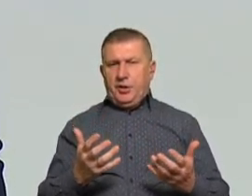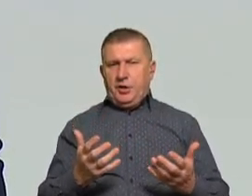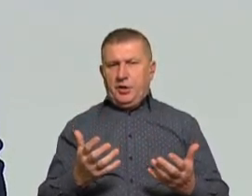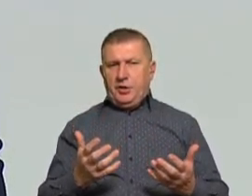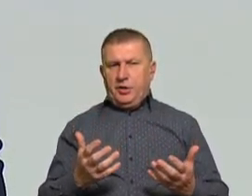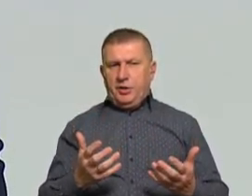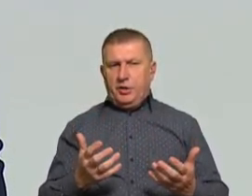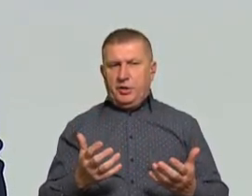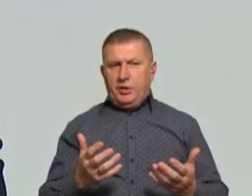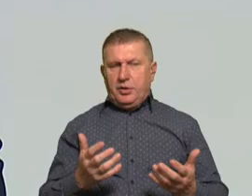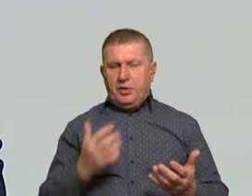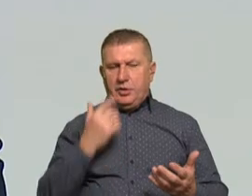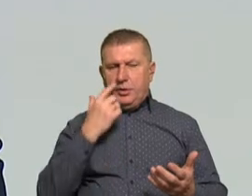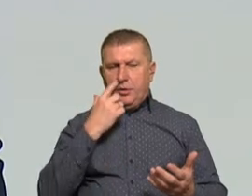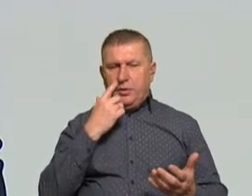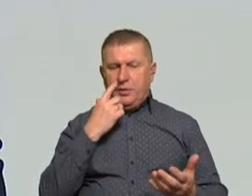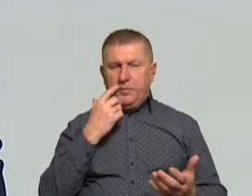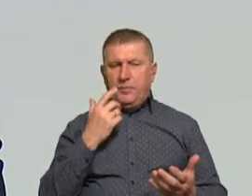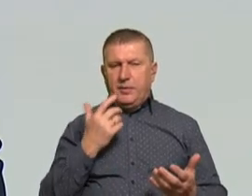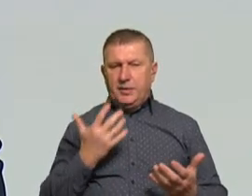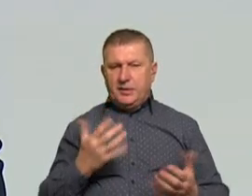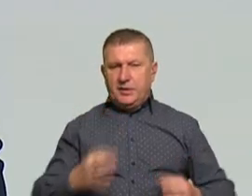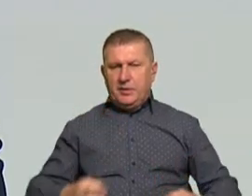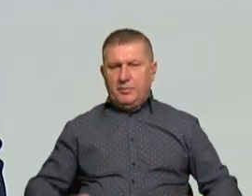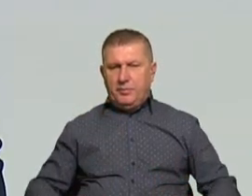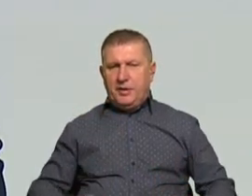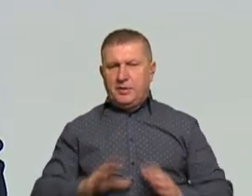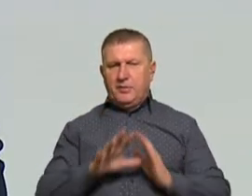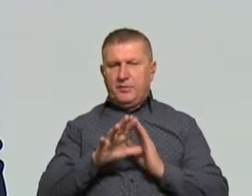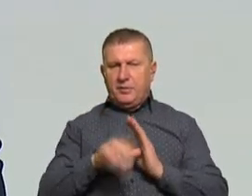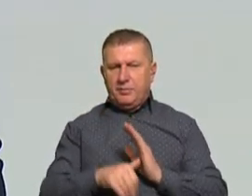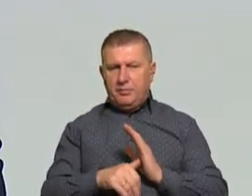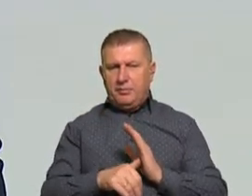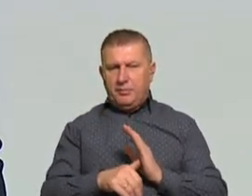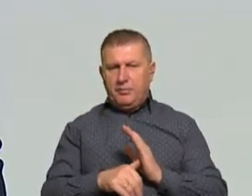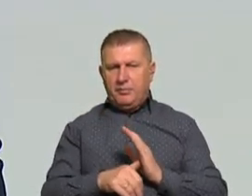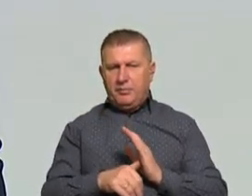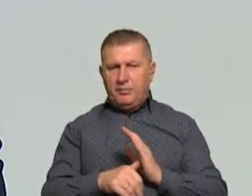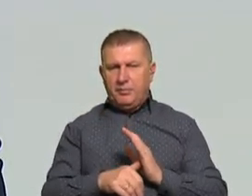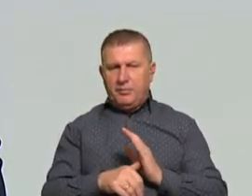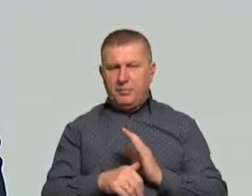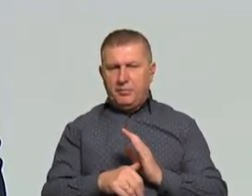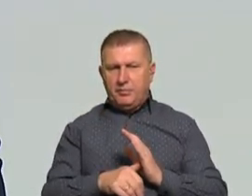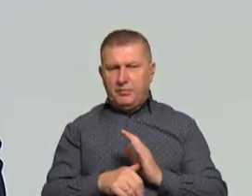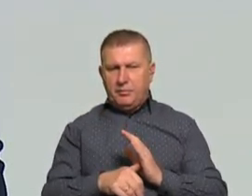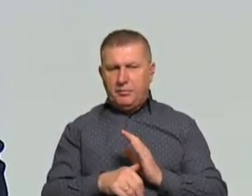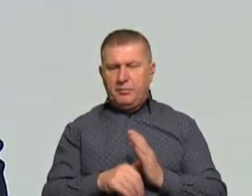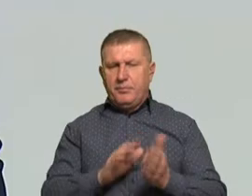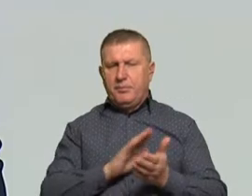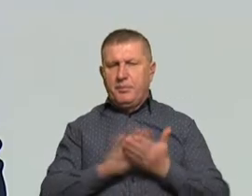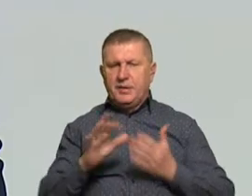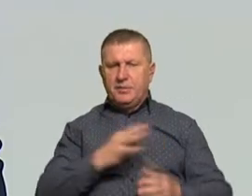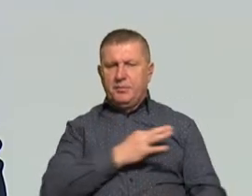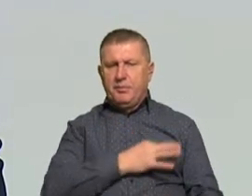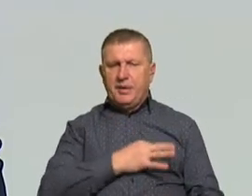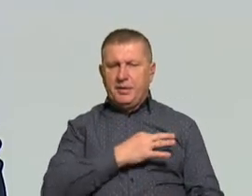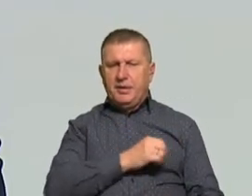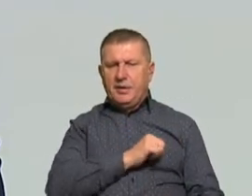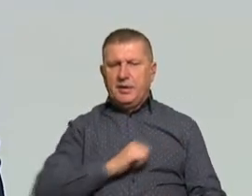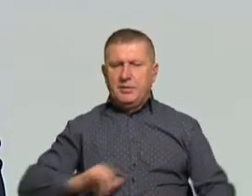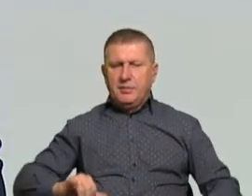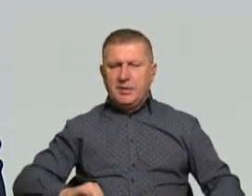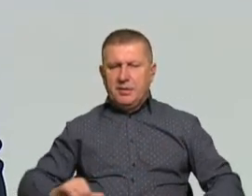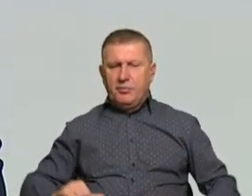państwa, jeśli chcecie państwo miasta, że tak powiem, bezpartyjnym samorządem,